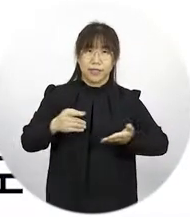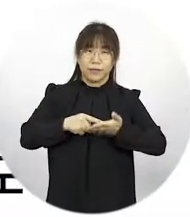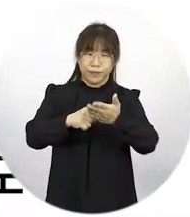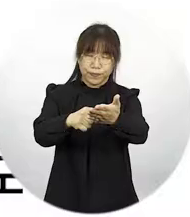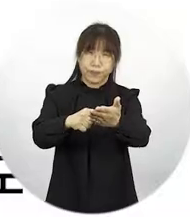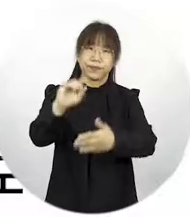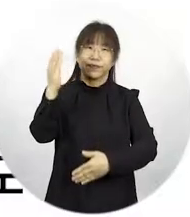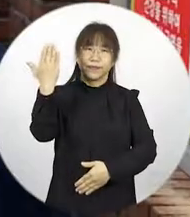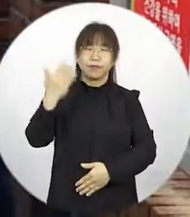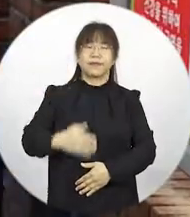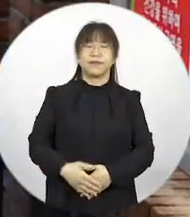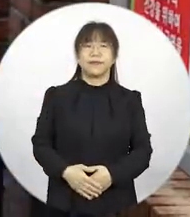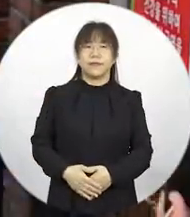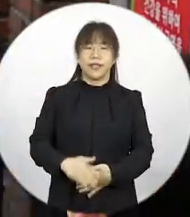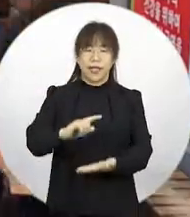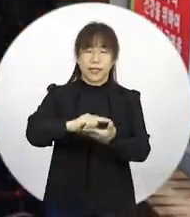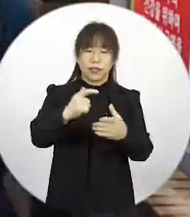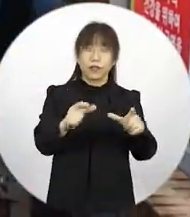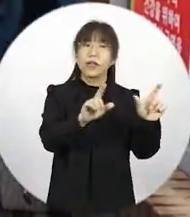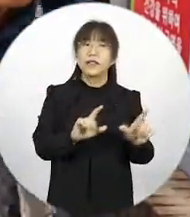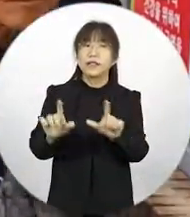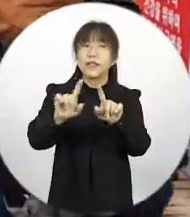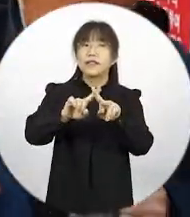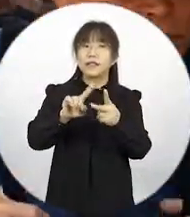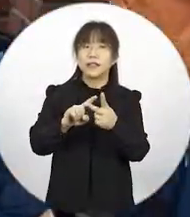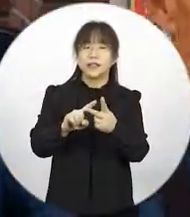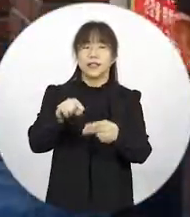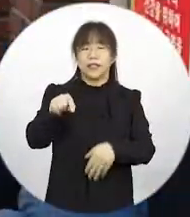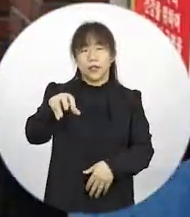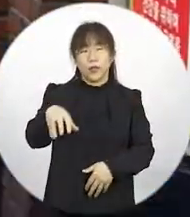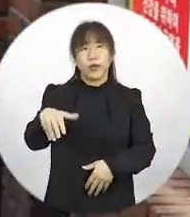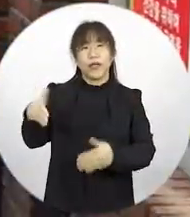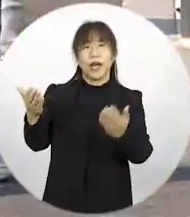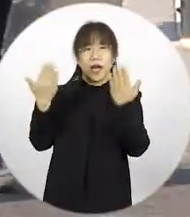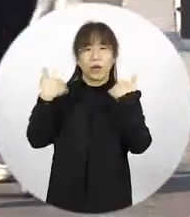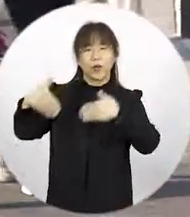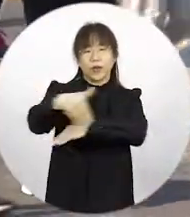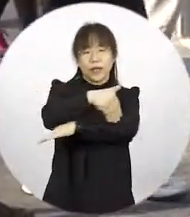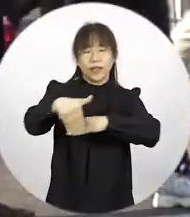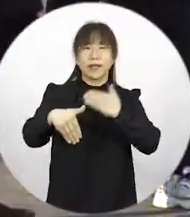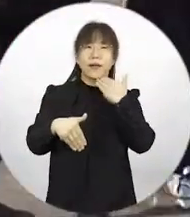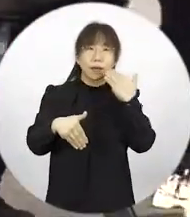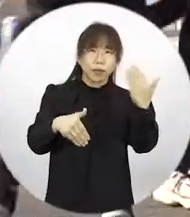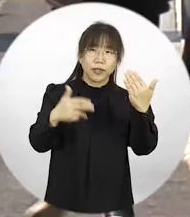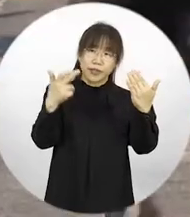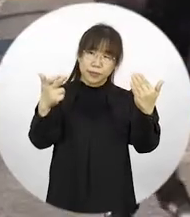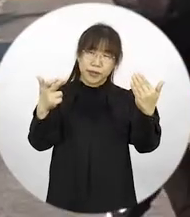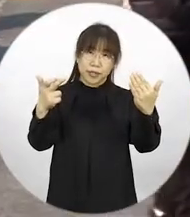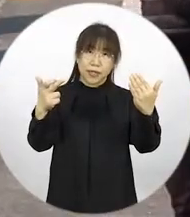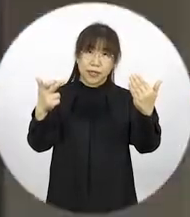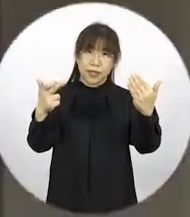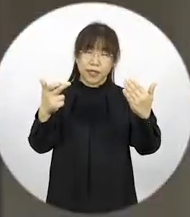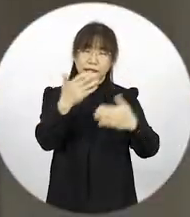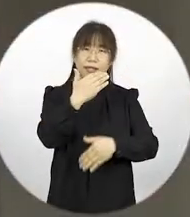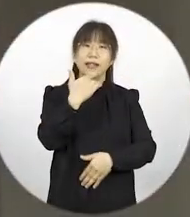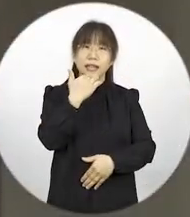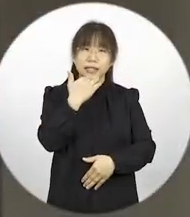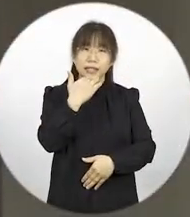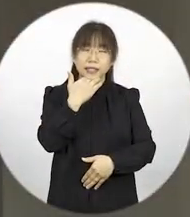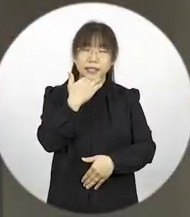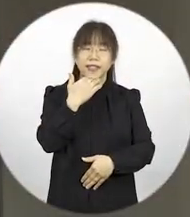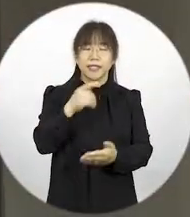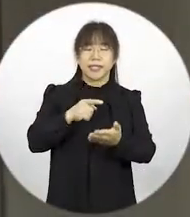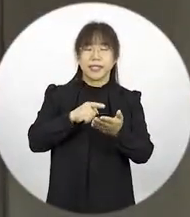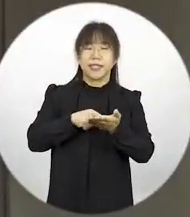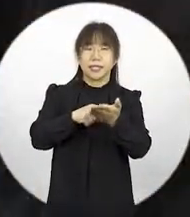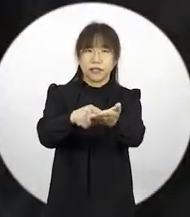됩니다. 강서구에 거주하거나 지역 내 학교에 다니는 만 9세에서 17세까지 아동 청소년이면